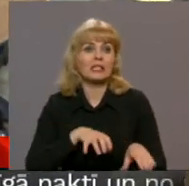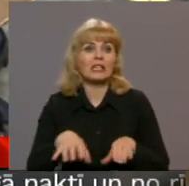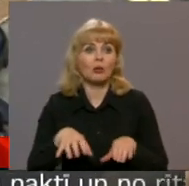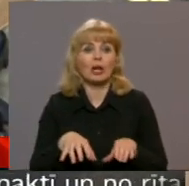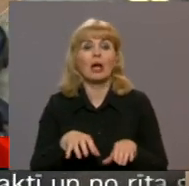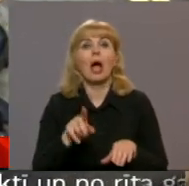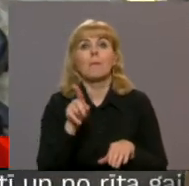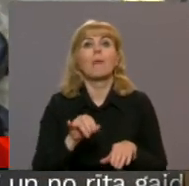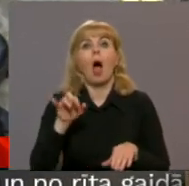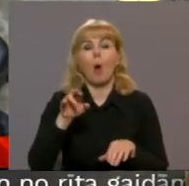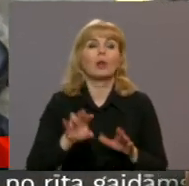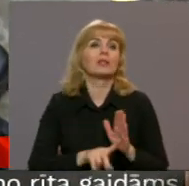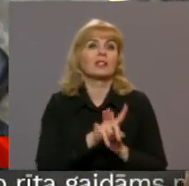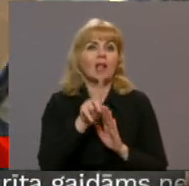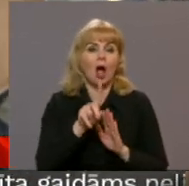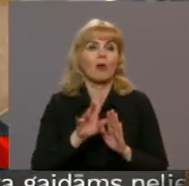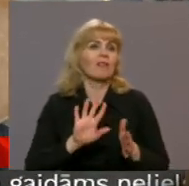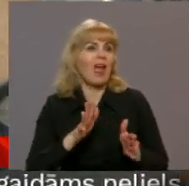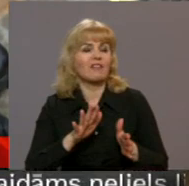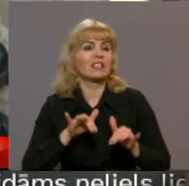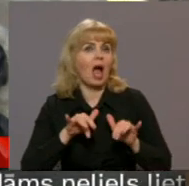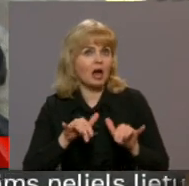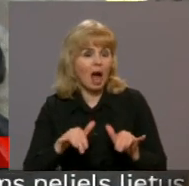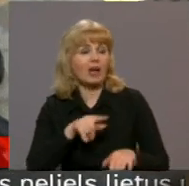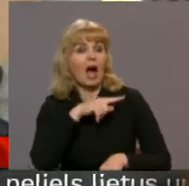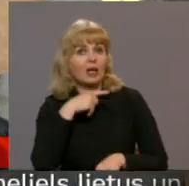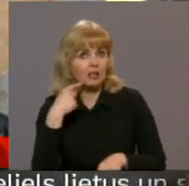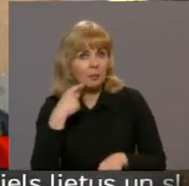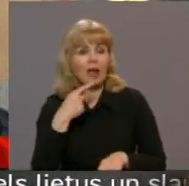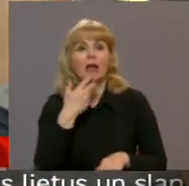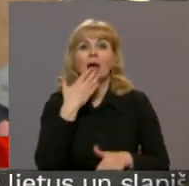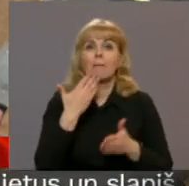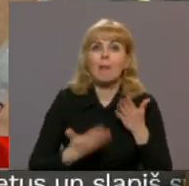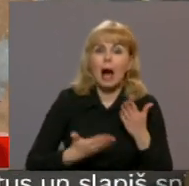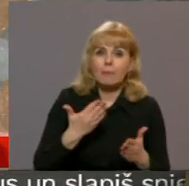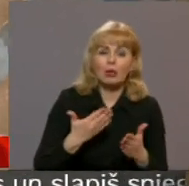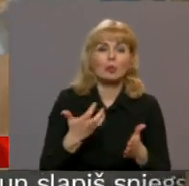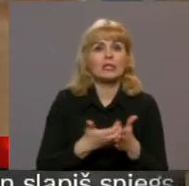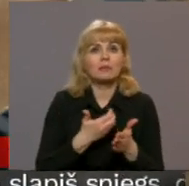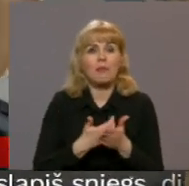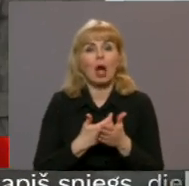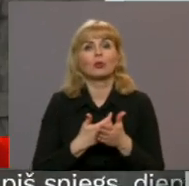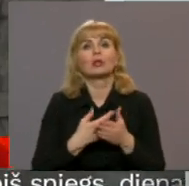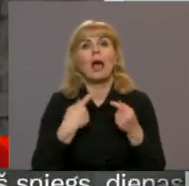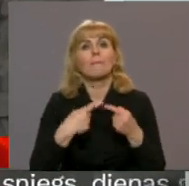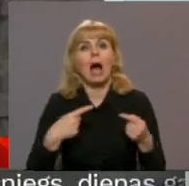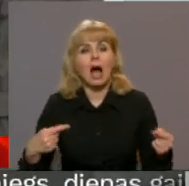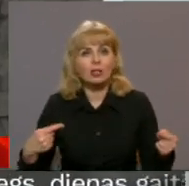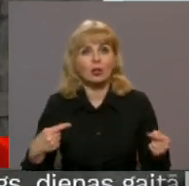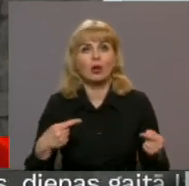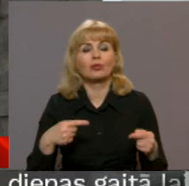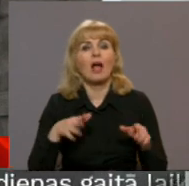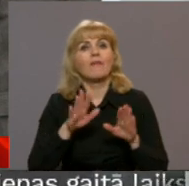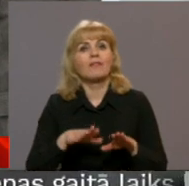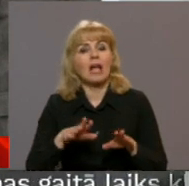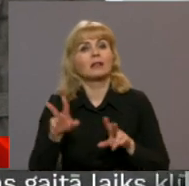stāsta Paula, sākotnēji nevis sveicies tik labi, kā gribētos. Daudz nācies eksperimentēt, izmantojot dažādus izēju materiālus, meklēts vietas padoms